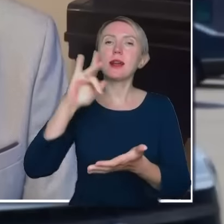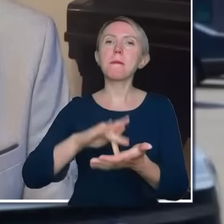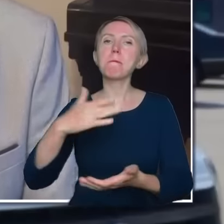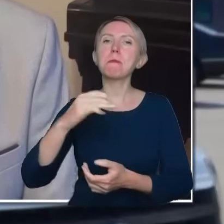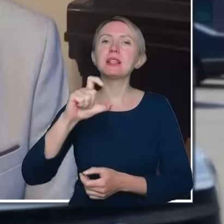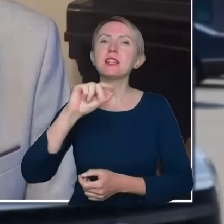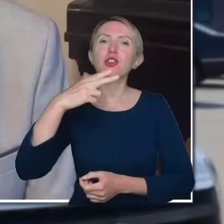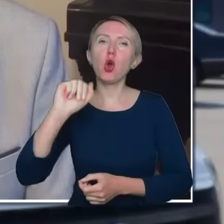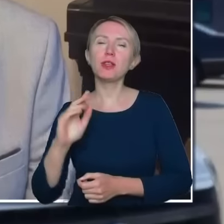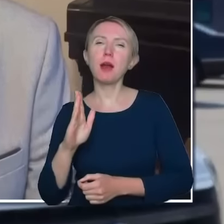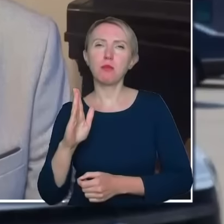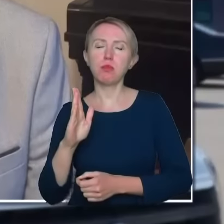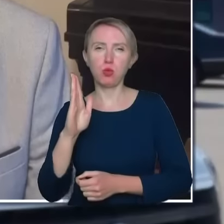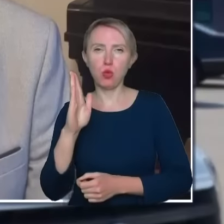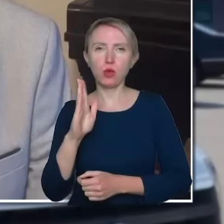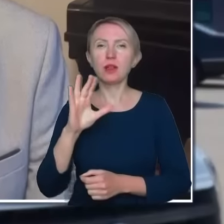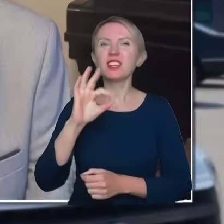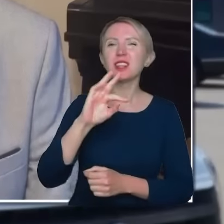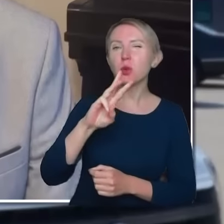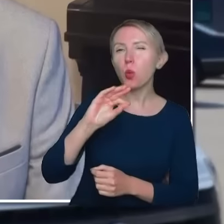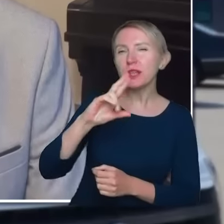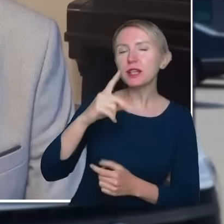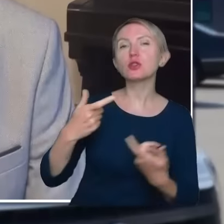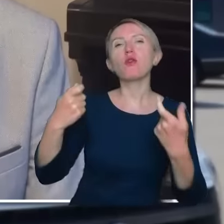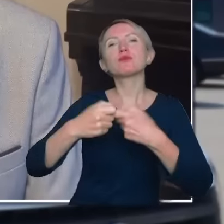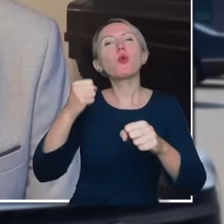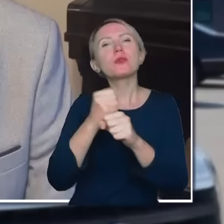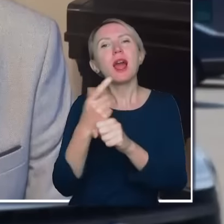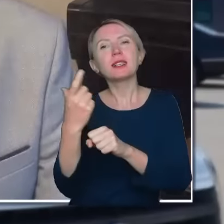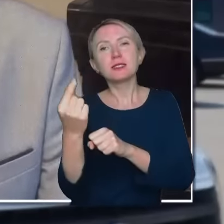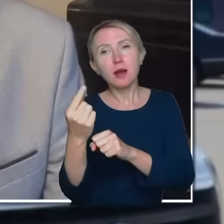Północnej. Twinning, czyli taka współpraca bliźniacza,